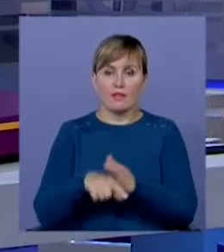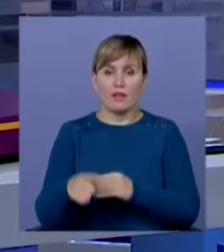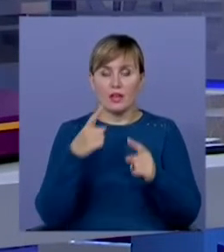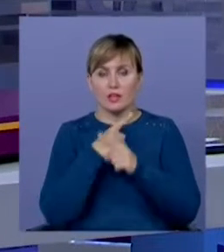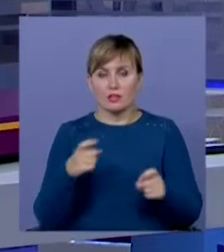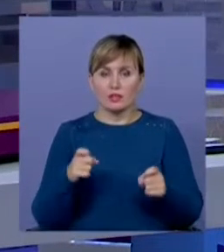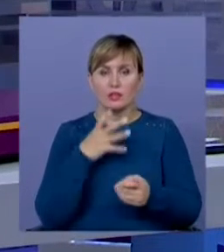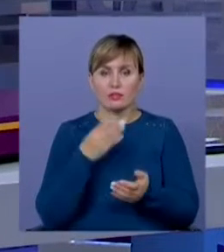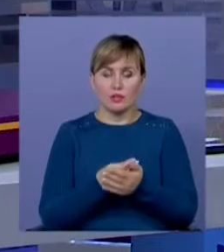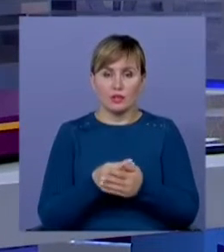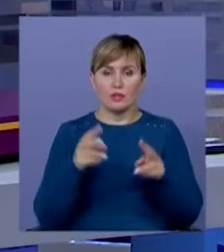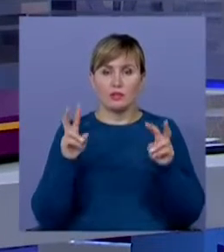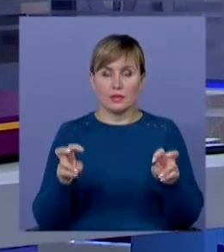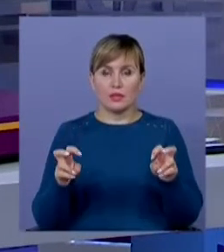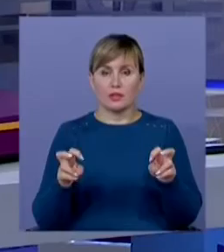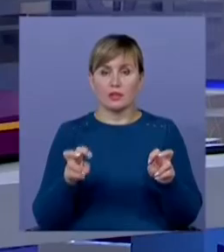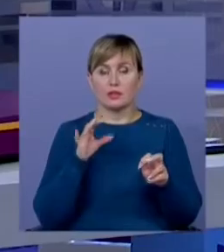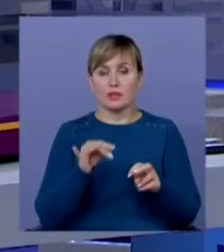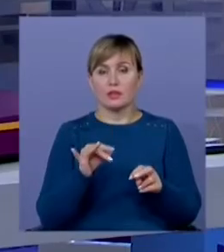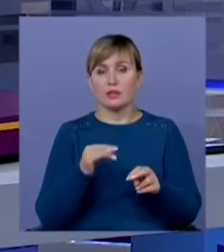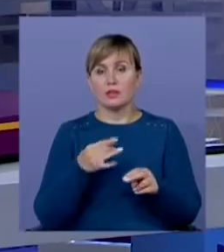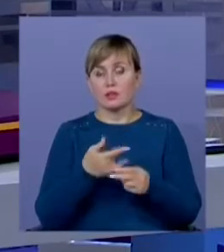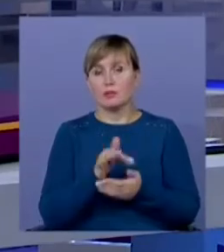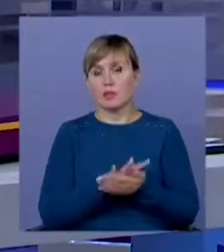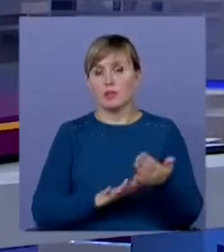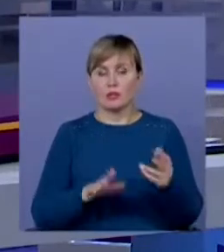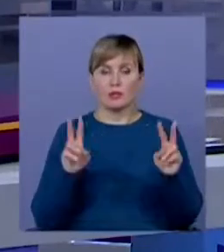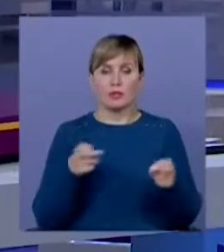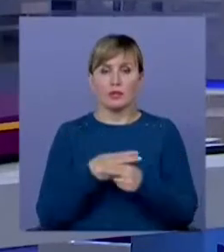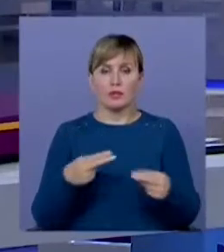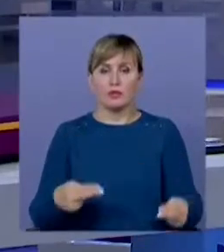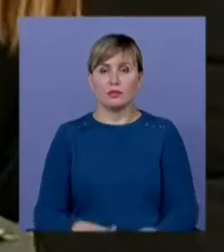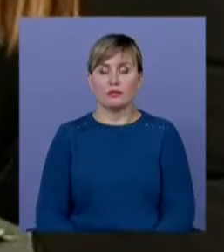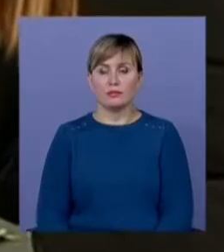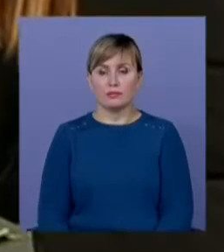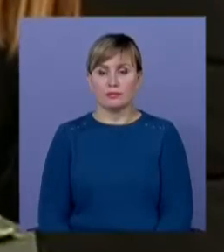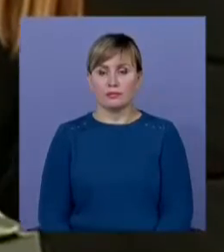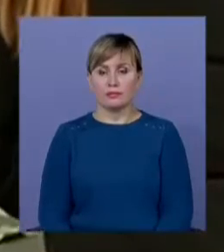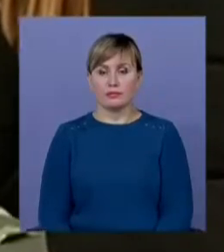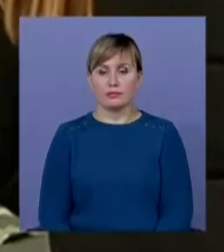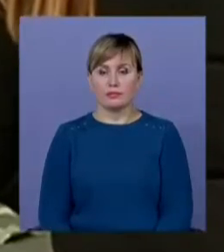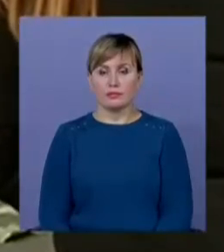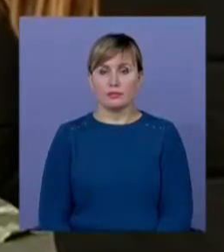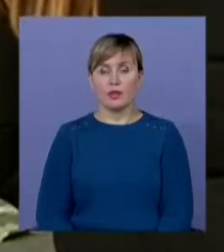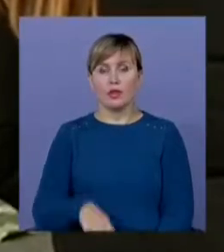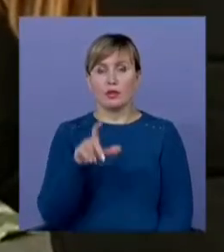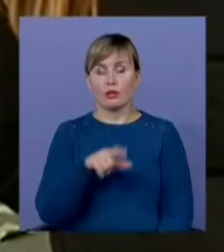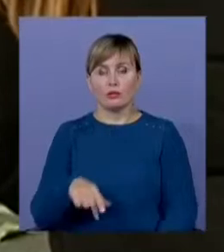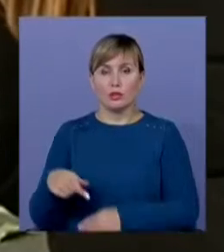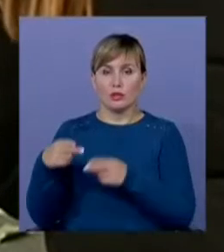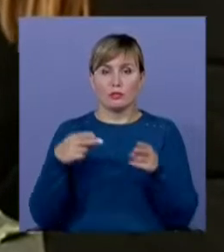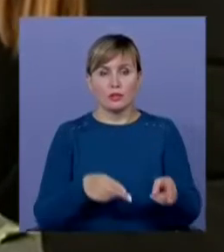озвучил свою версию конфликта. Анастасия Яцун продолжит тему. Люди, да, вот только приезжают сюда по